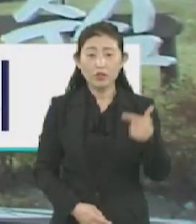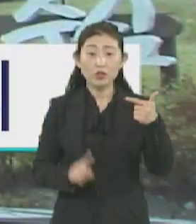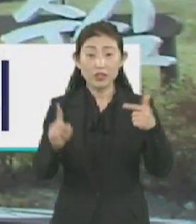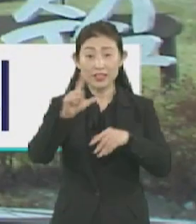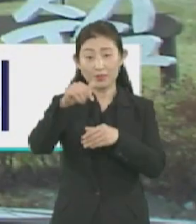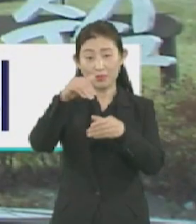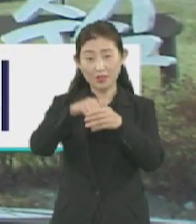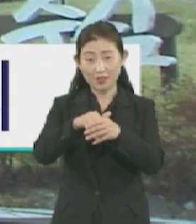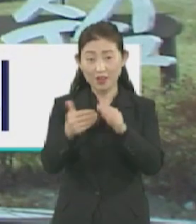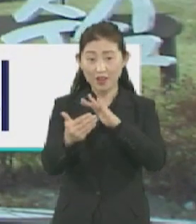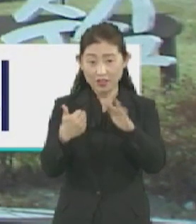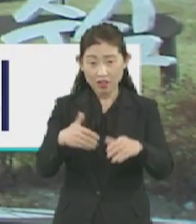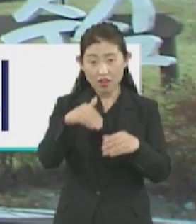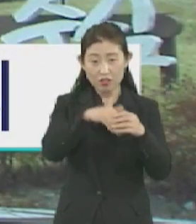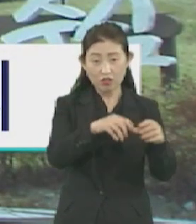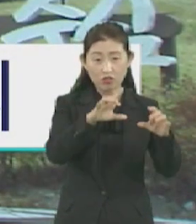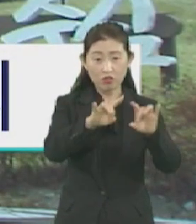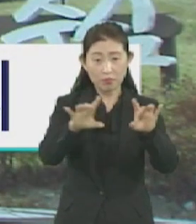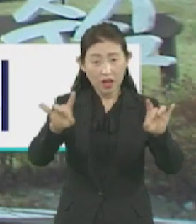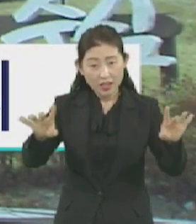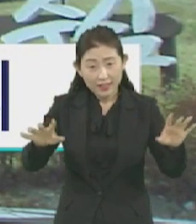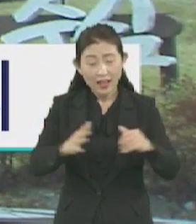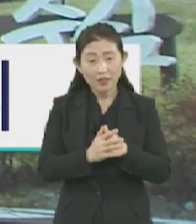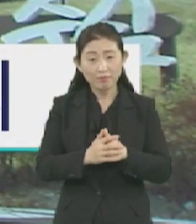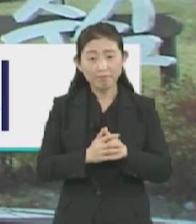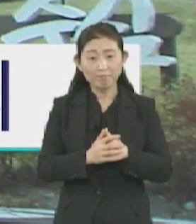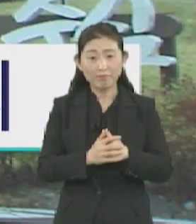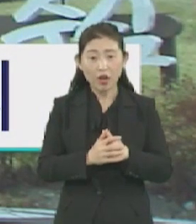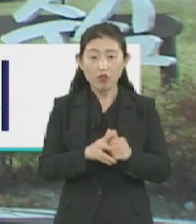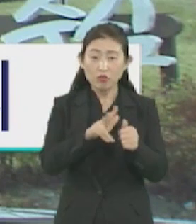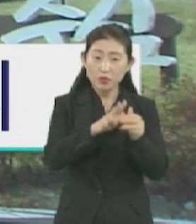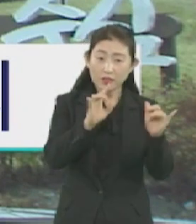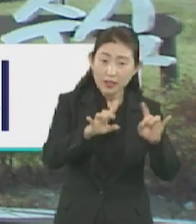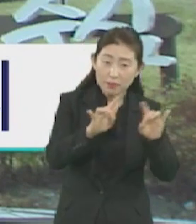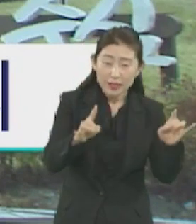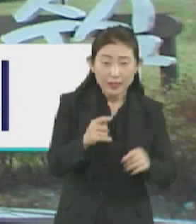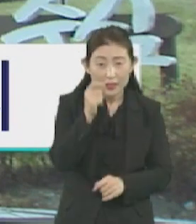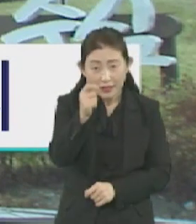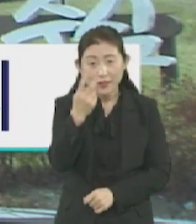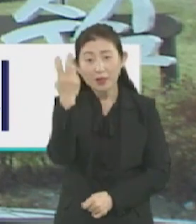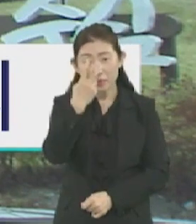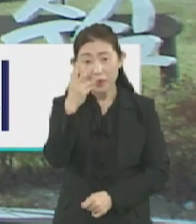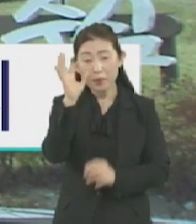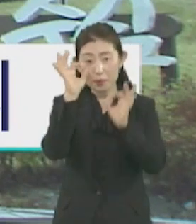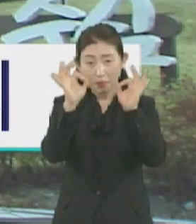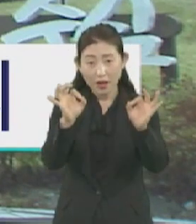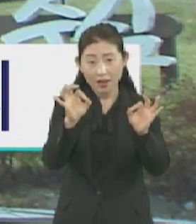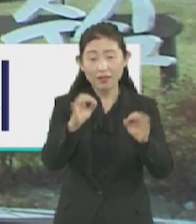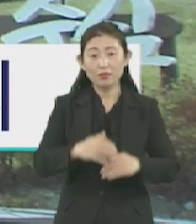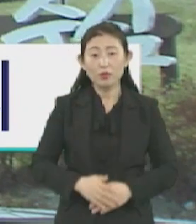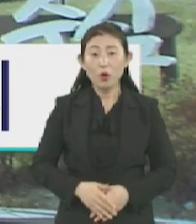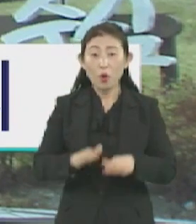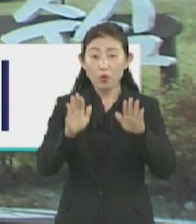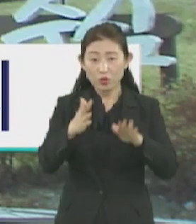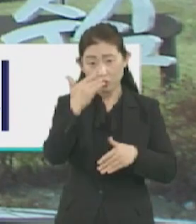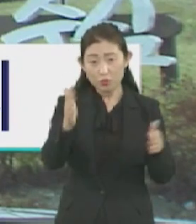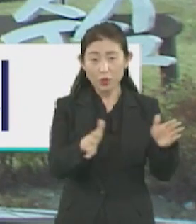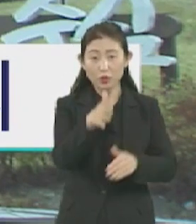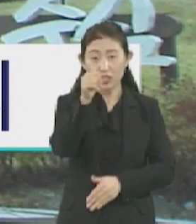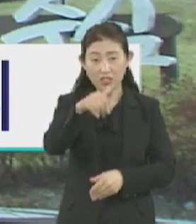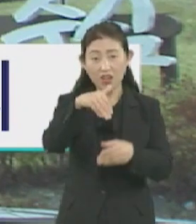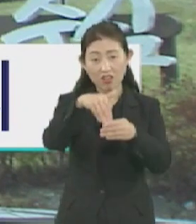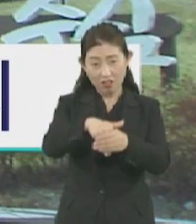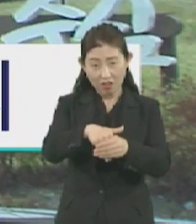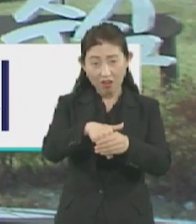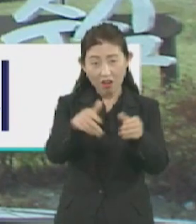6일 지방선거를 앞두고 선거 급을 관전 포인트와 후보자들을 살펴보는 기획보도 충청의 선택 오늘은 충남 지사